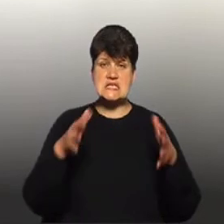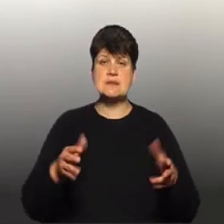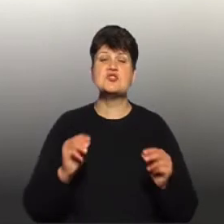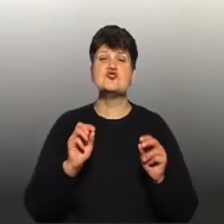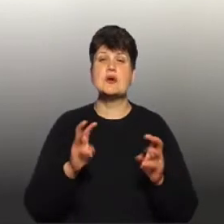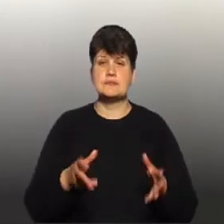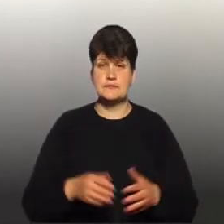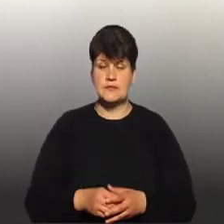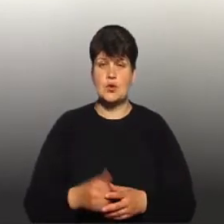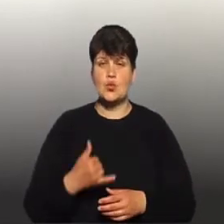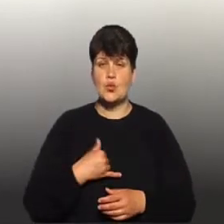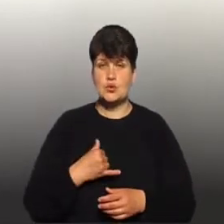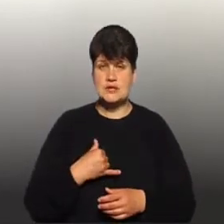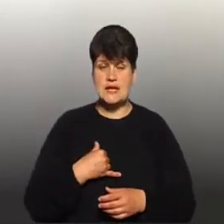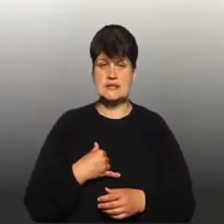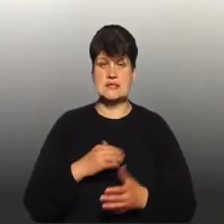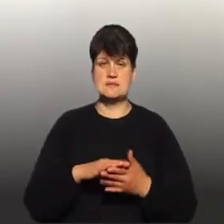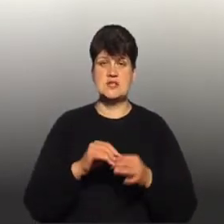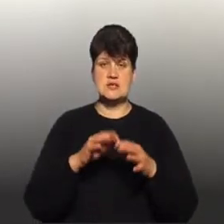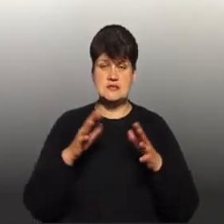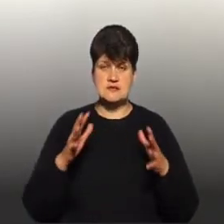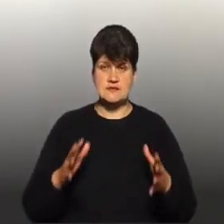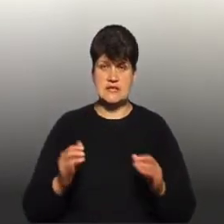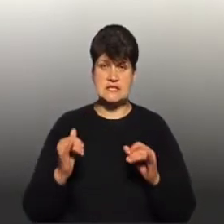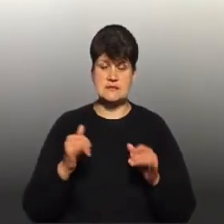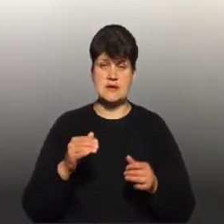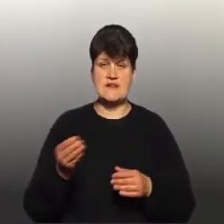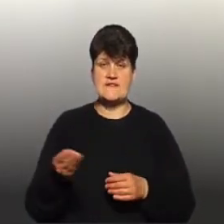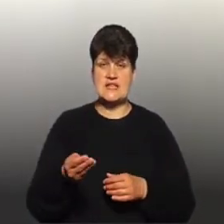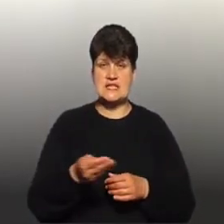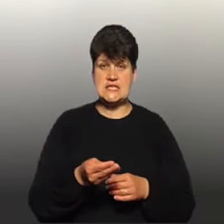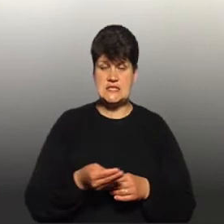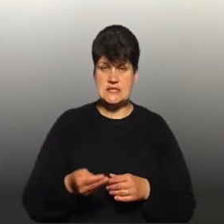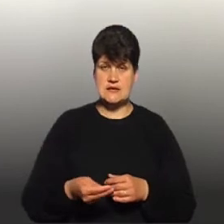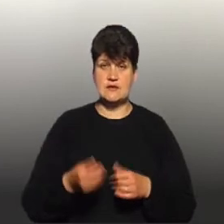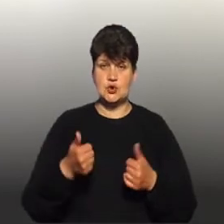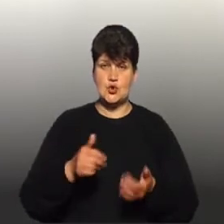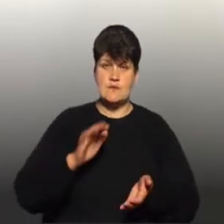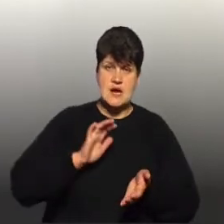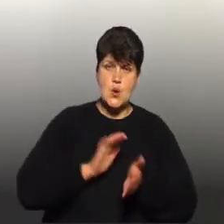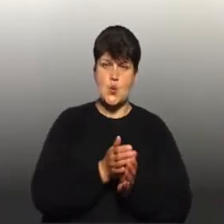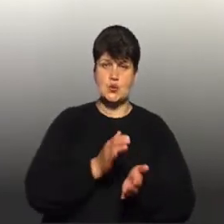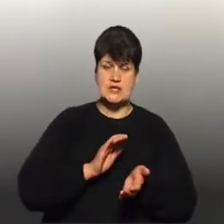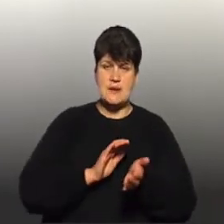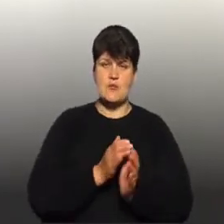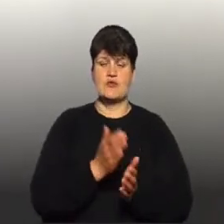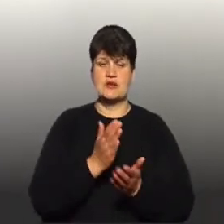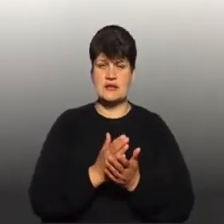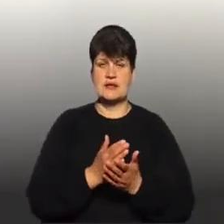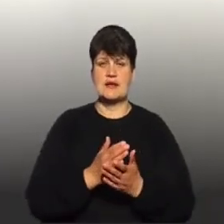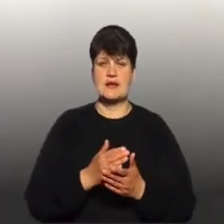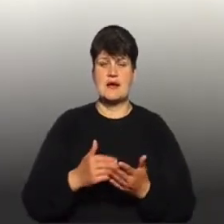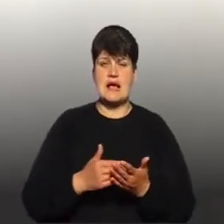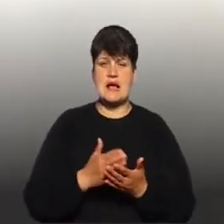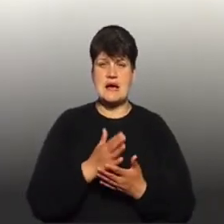на Малашівському сміттєзвалищі засипають його відсівом. Добре утрамбовують, є причому карта цього